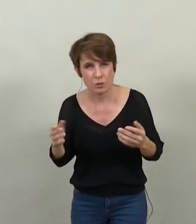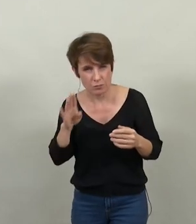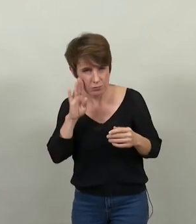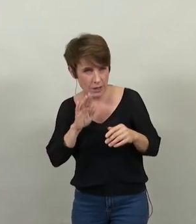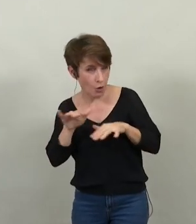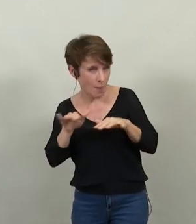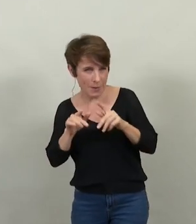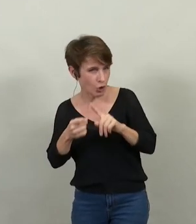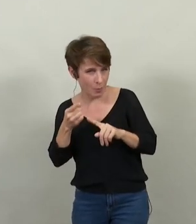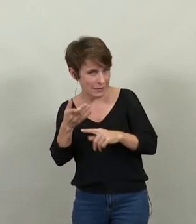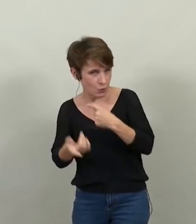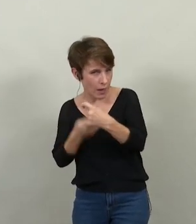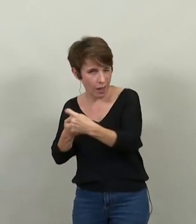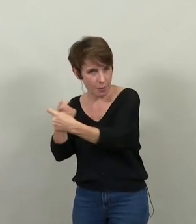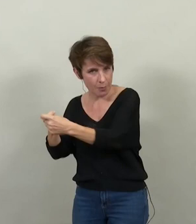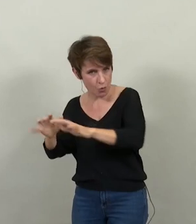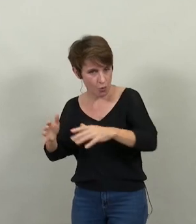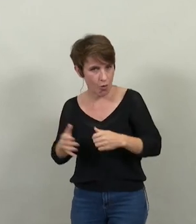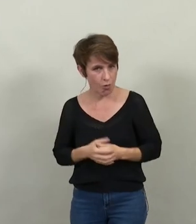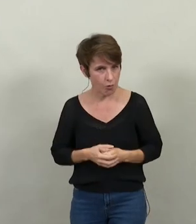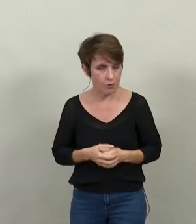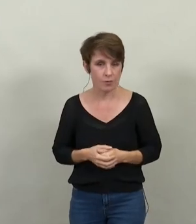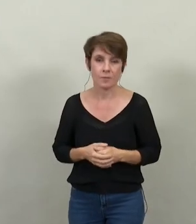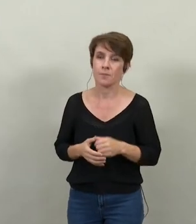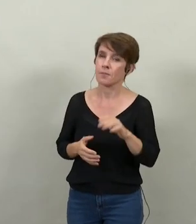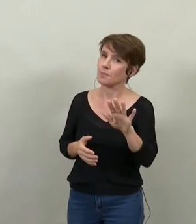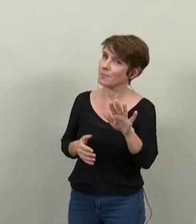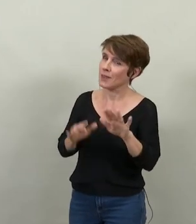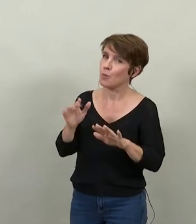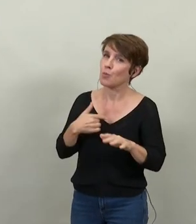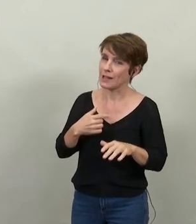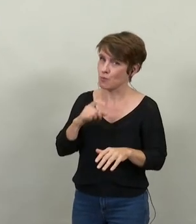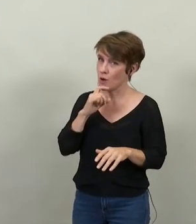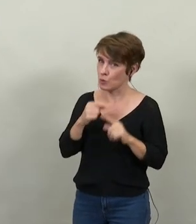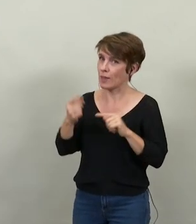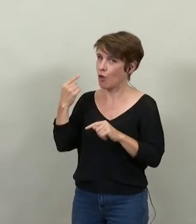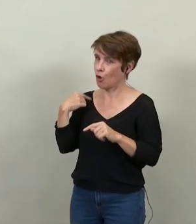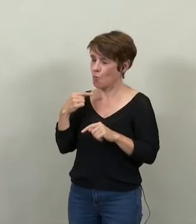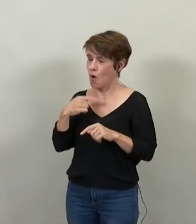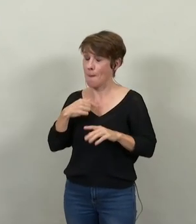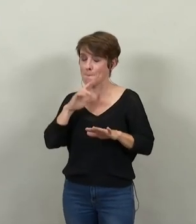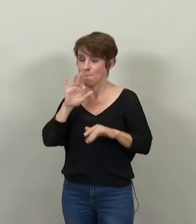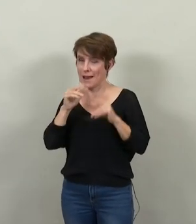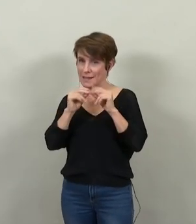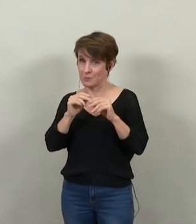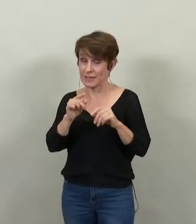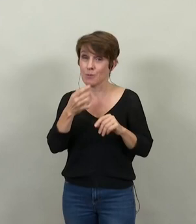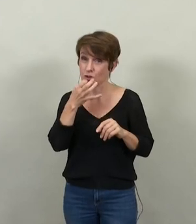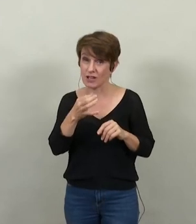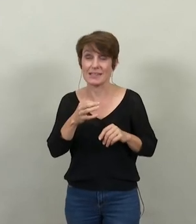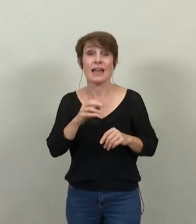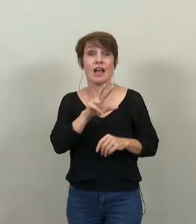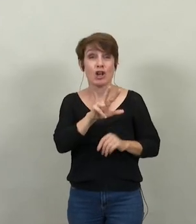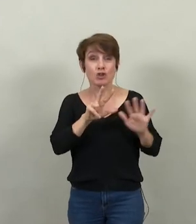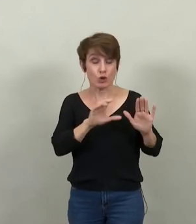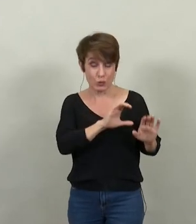pas alors je pense tout à l'heure j'ai mal dû me faire comprendre parce que c'était ce que je vous disais c'est qu'il ne fallait pas associer tout le 38100 au quartiers